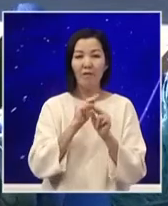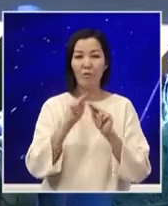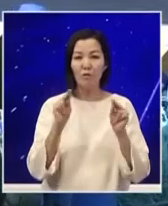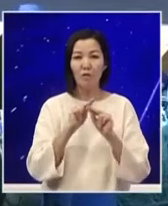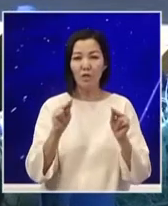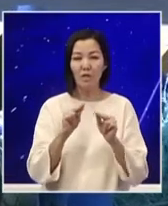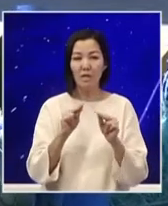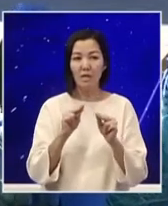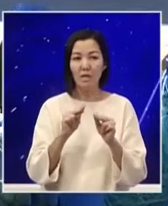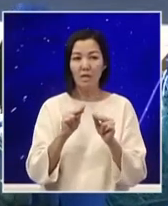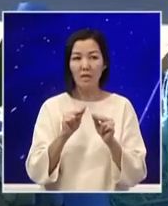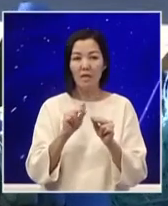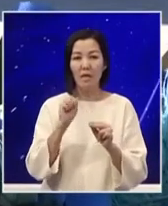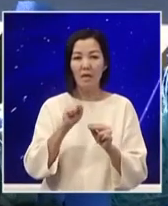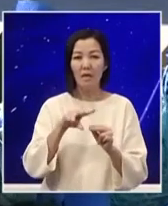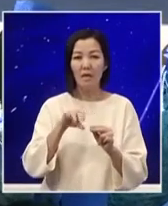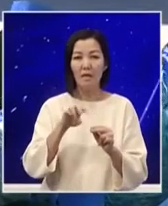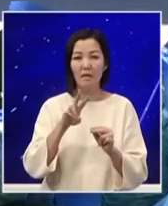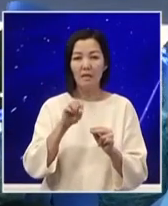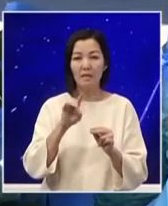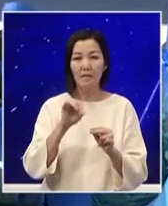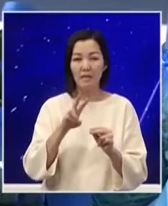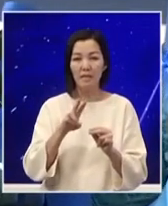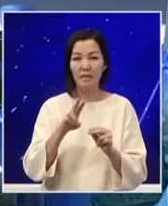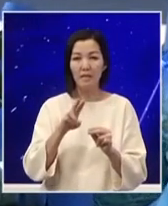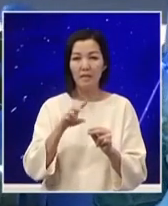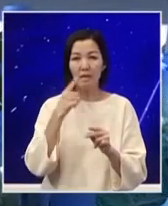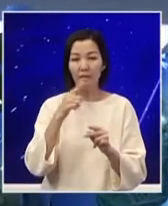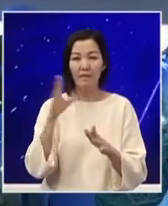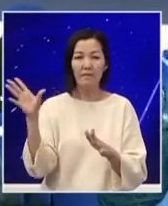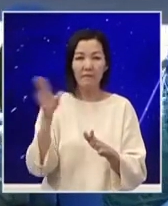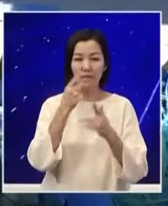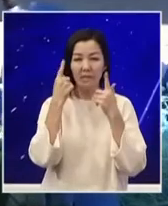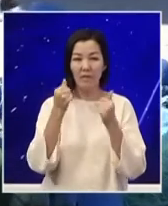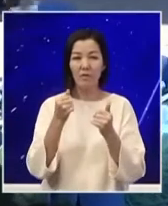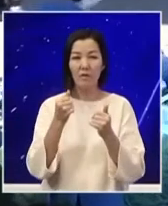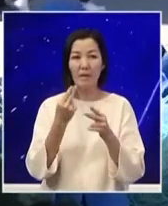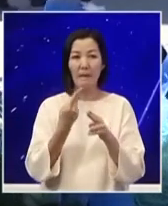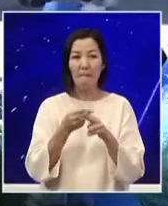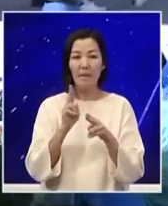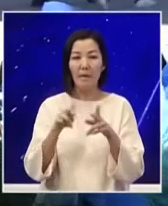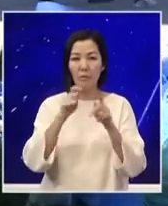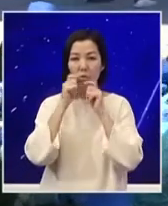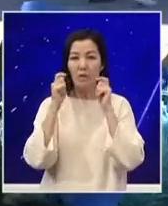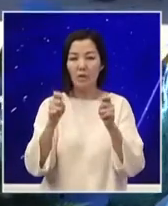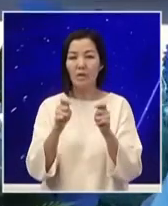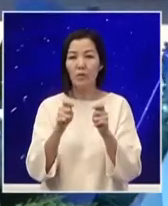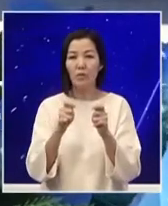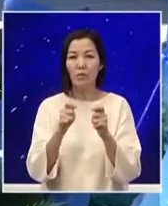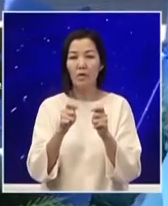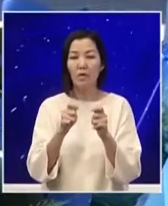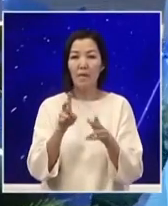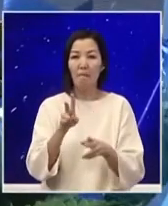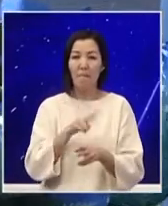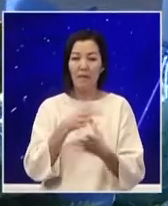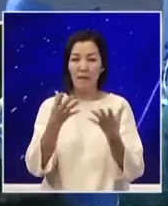учитель, можно так сказать, Ыбырай Алтынсарин, это все, весь народ знает. Поэтому такую награду взять